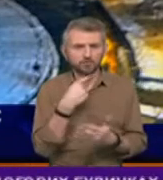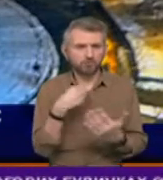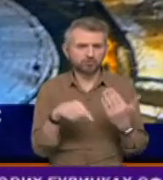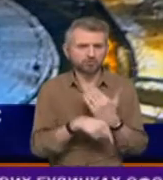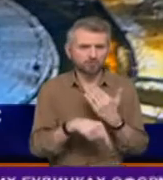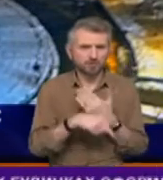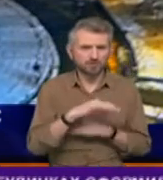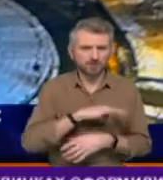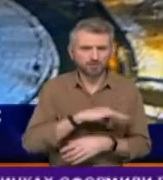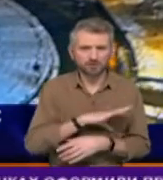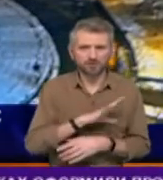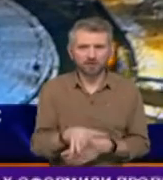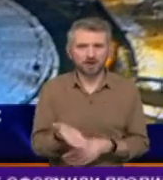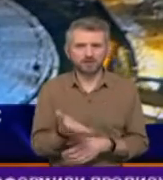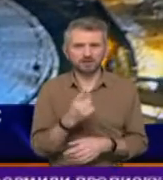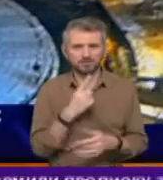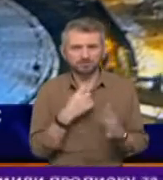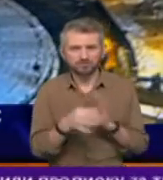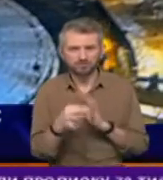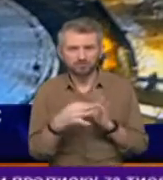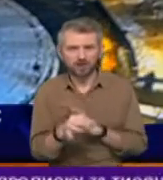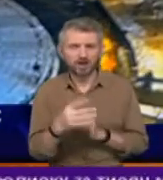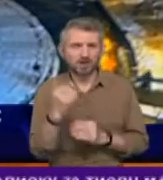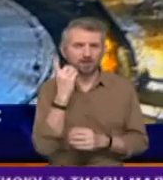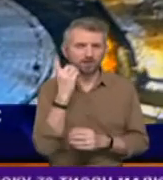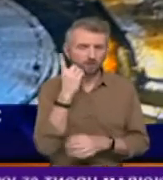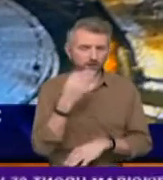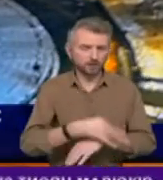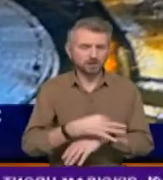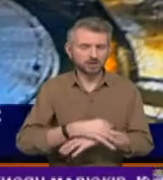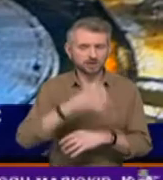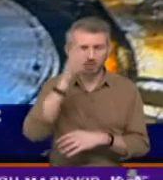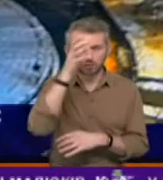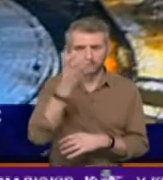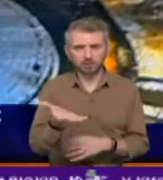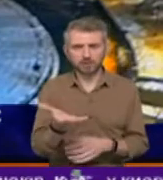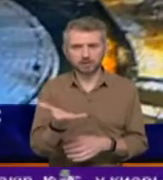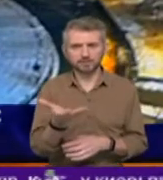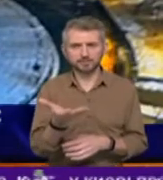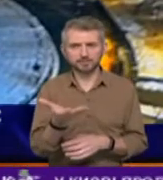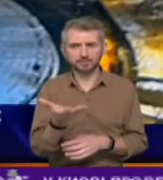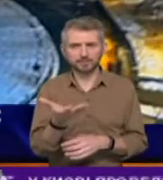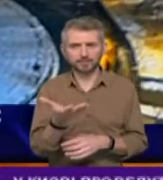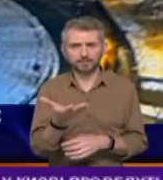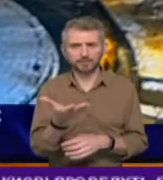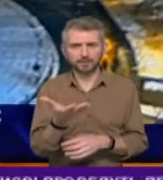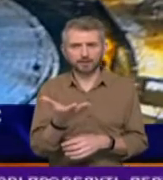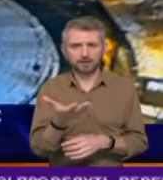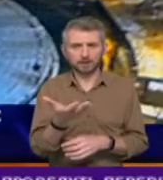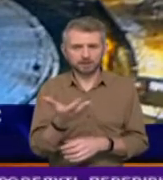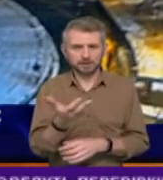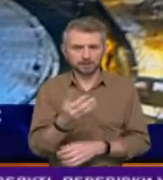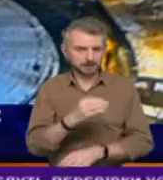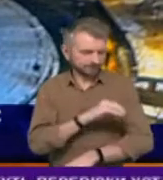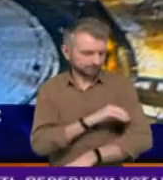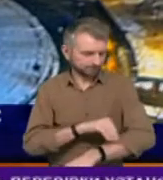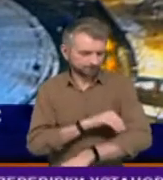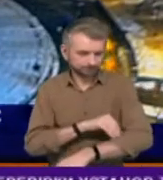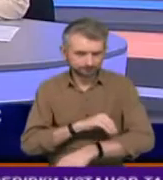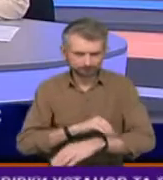більше 95% минулорічних тестів – це були тести української мови. І це говорить про те, що насправді проблема мовне